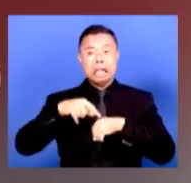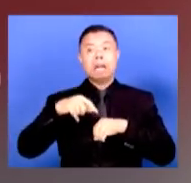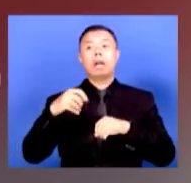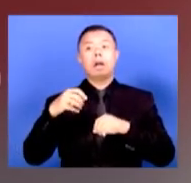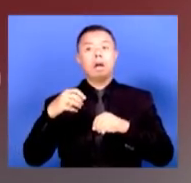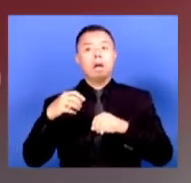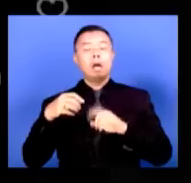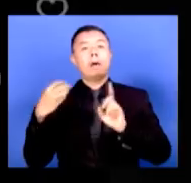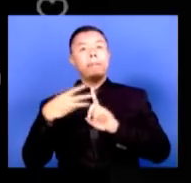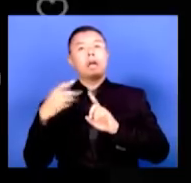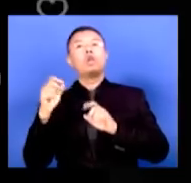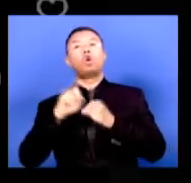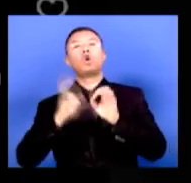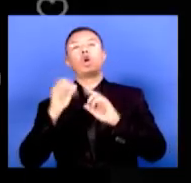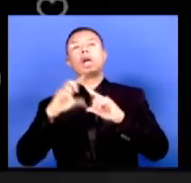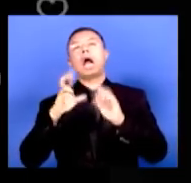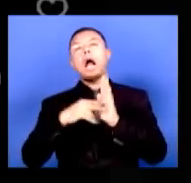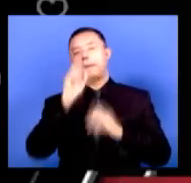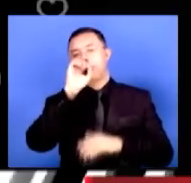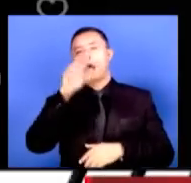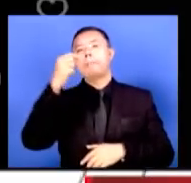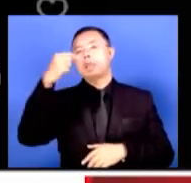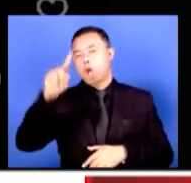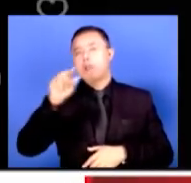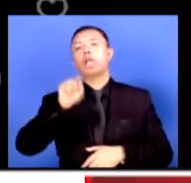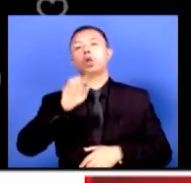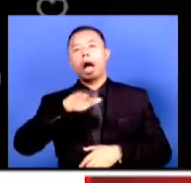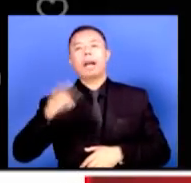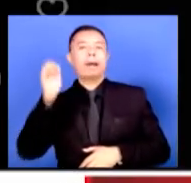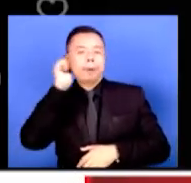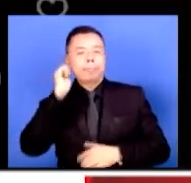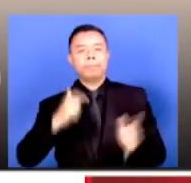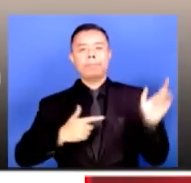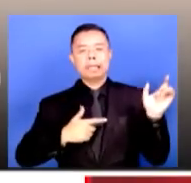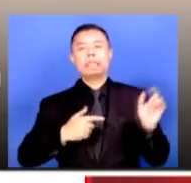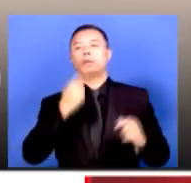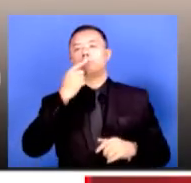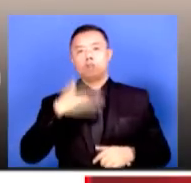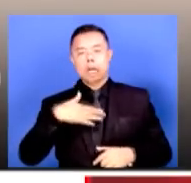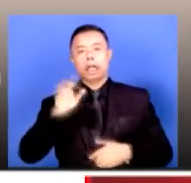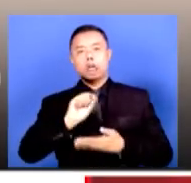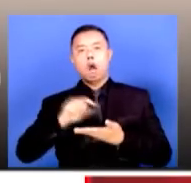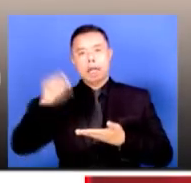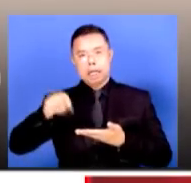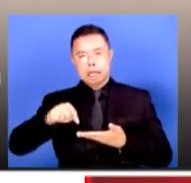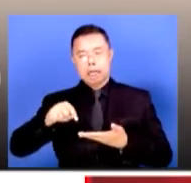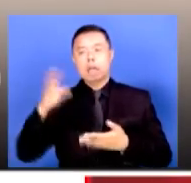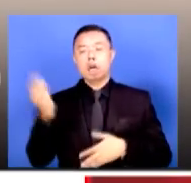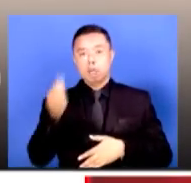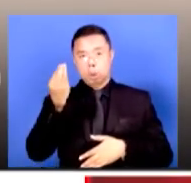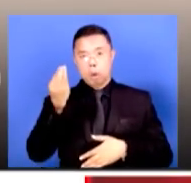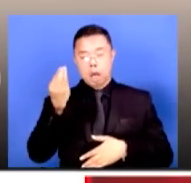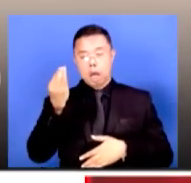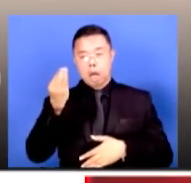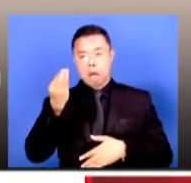Baitul Quran membenarkan foto tersebut adalah siswa-siswi mereka. Menurut Ketua Harian